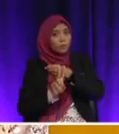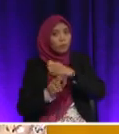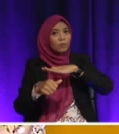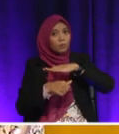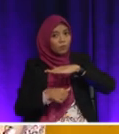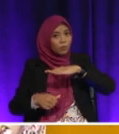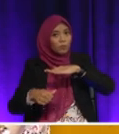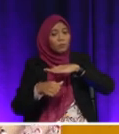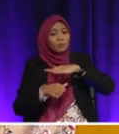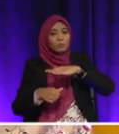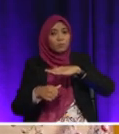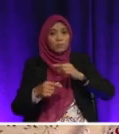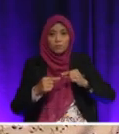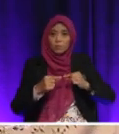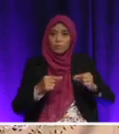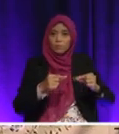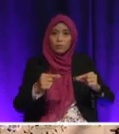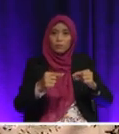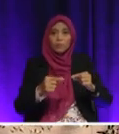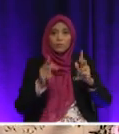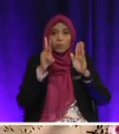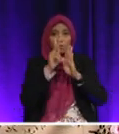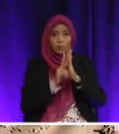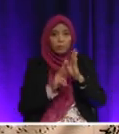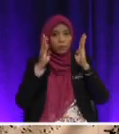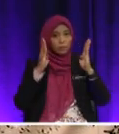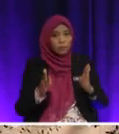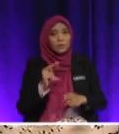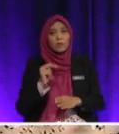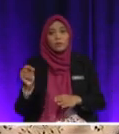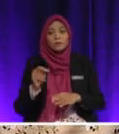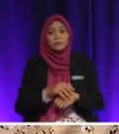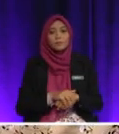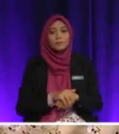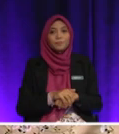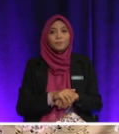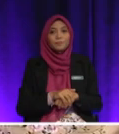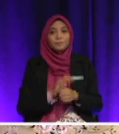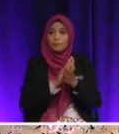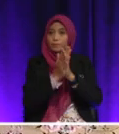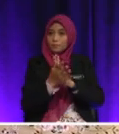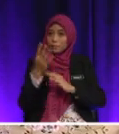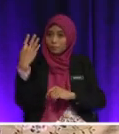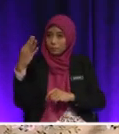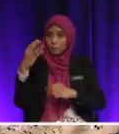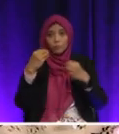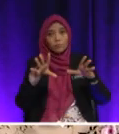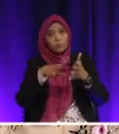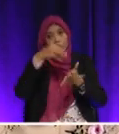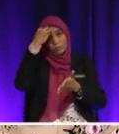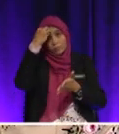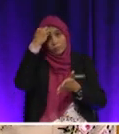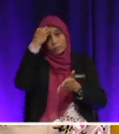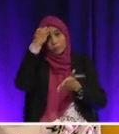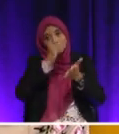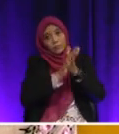penggala Pati politik kebangsaan Oke jadi 14 Pati kita tidak belajar jadi